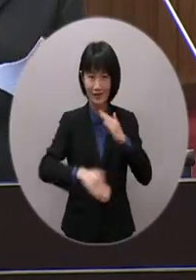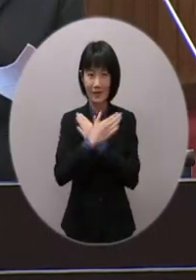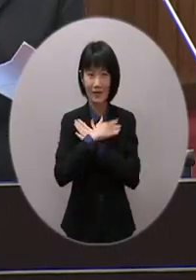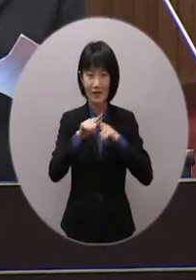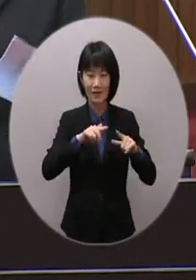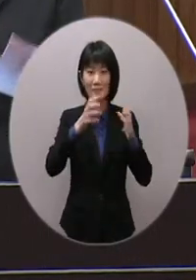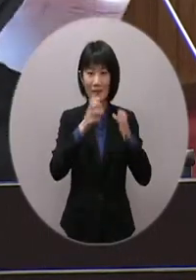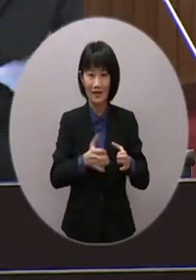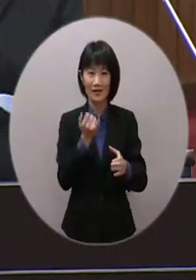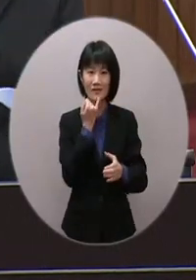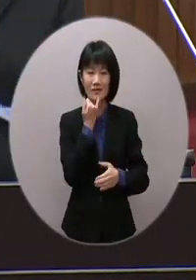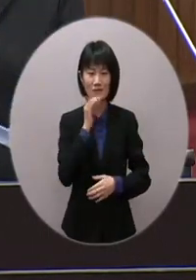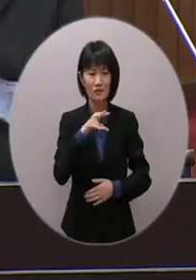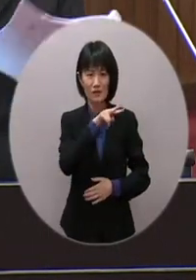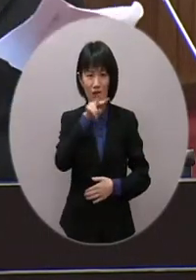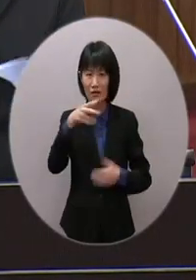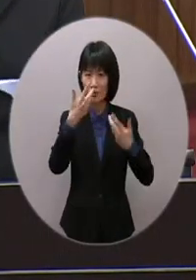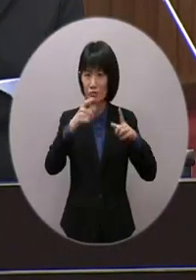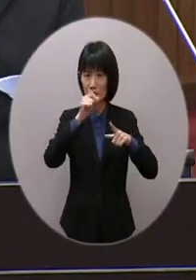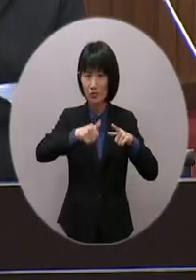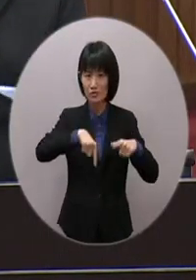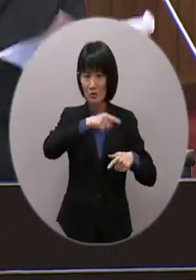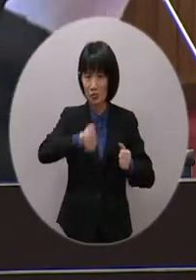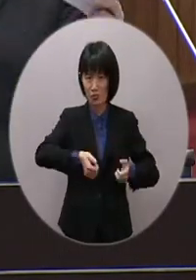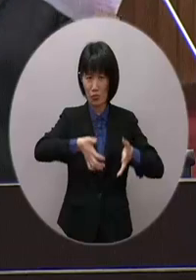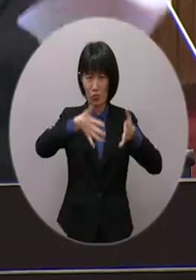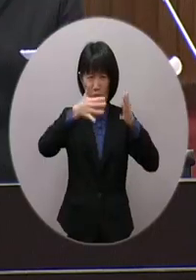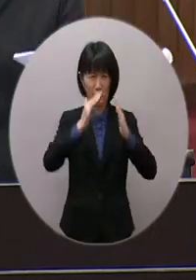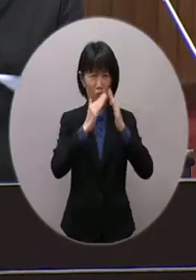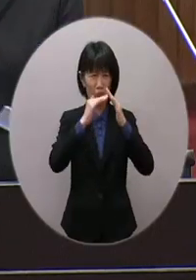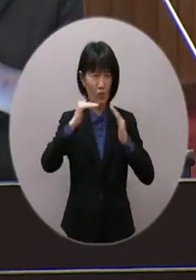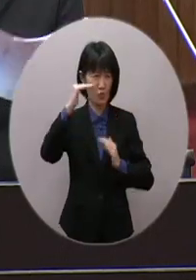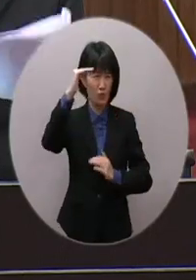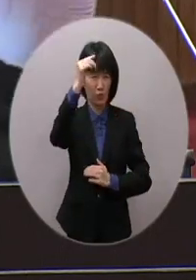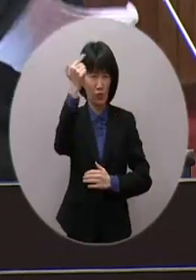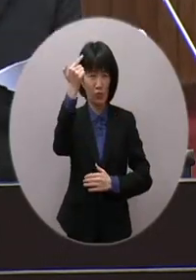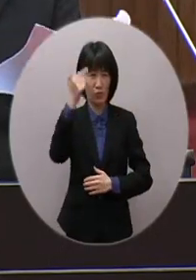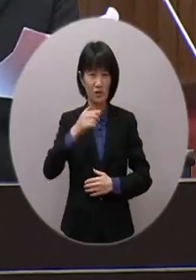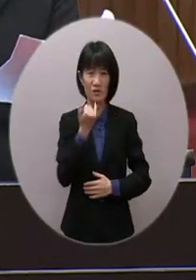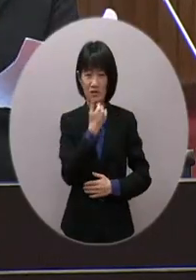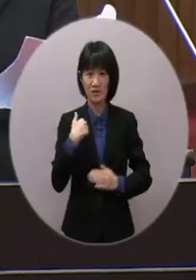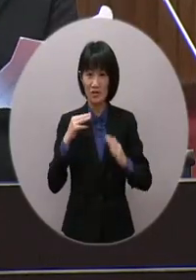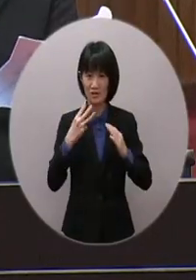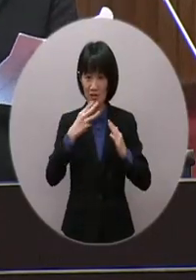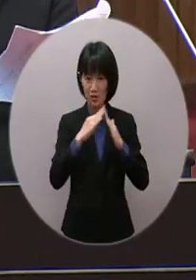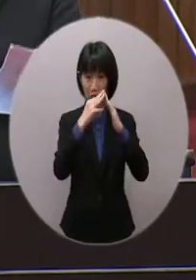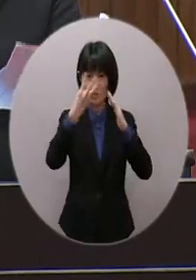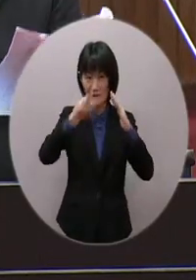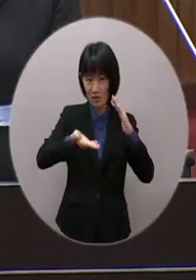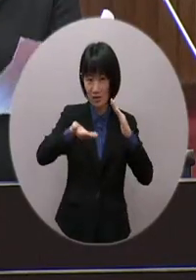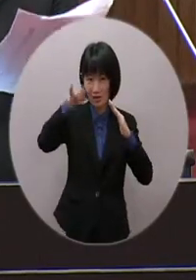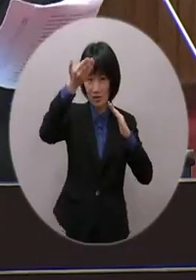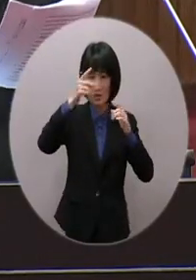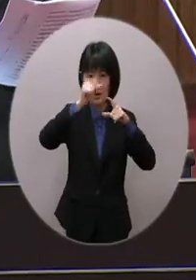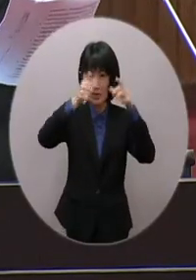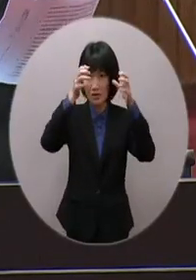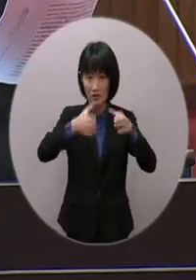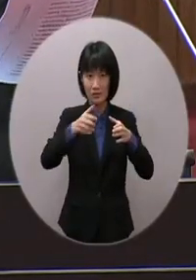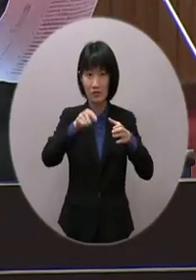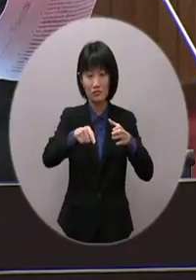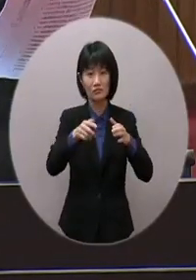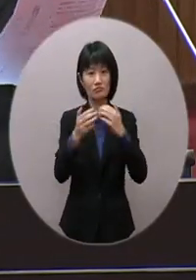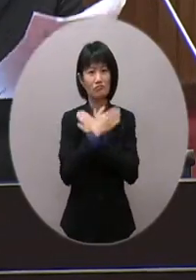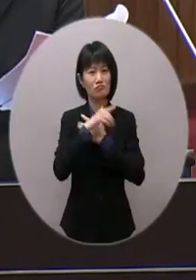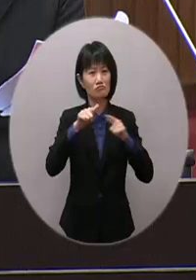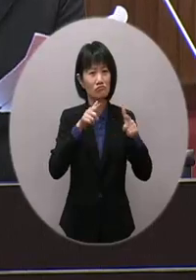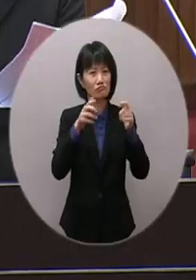我们也知道说很多的公司他们可能都会整个大楼他们可能是在3楼以上。那再来当然还有一